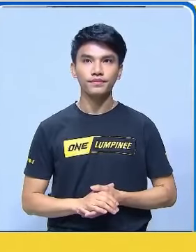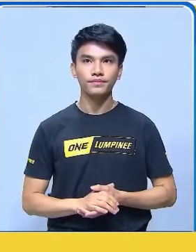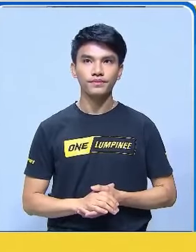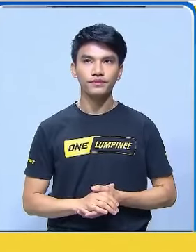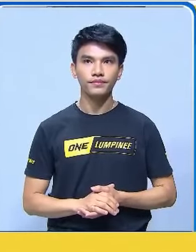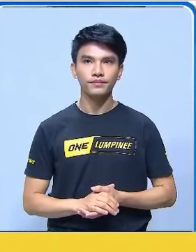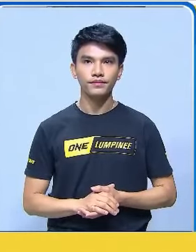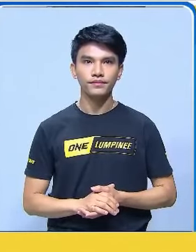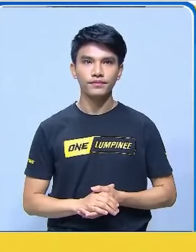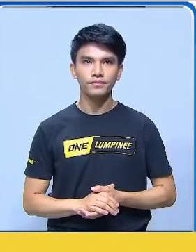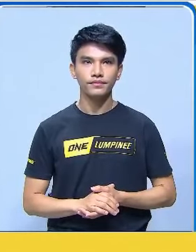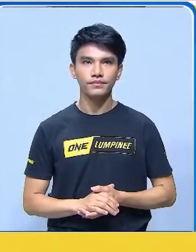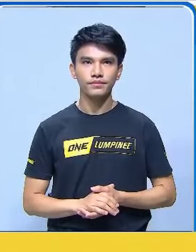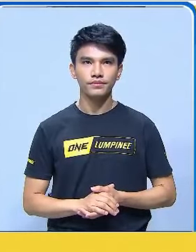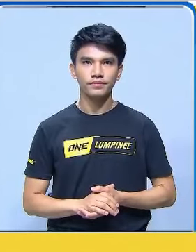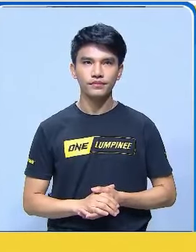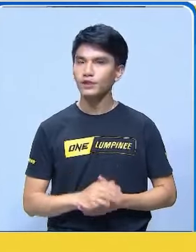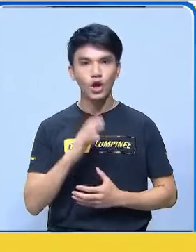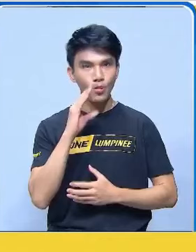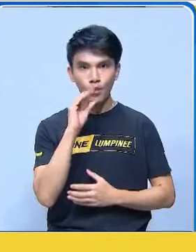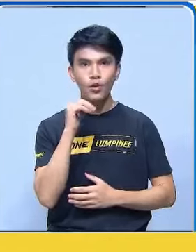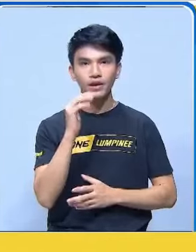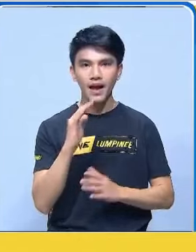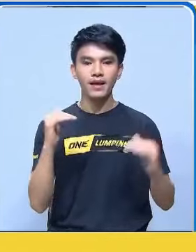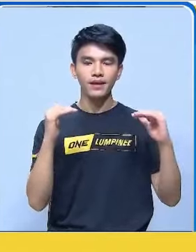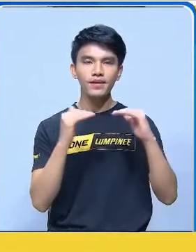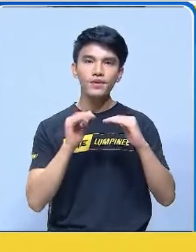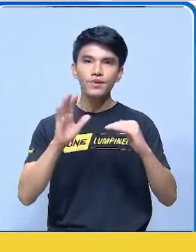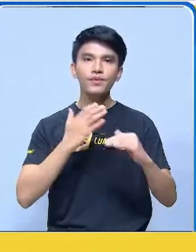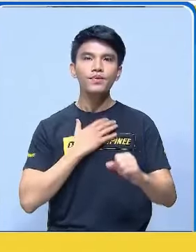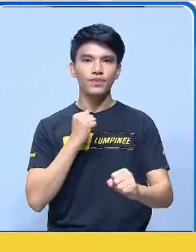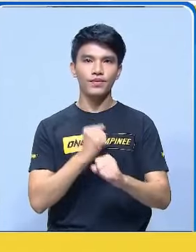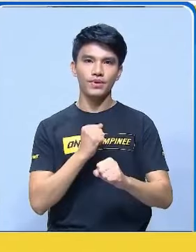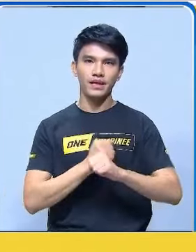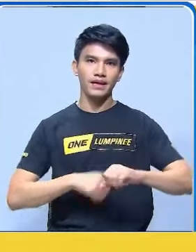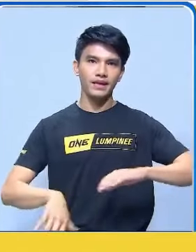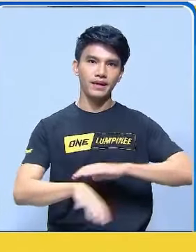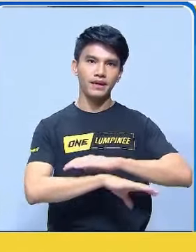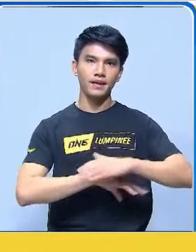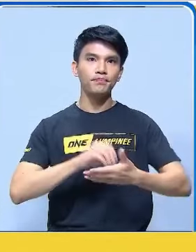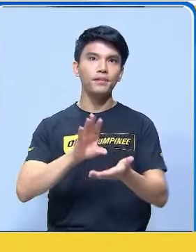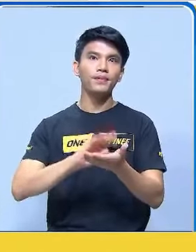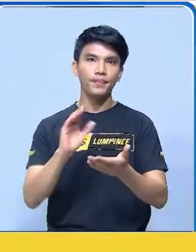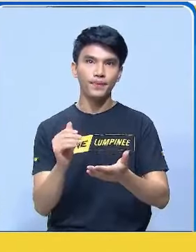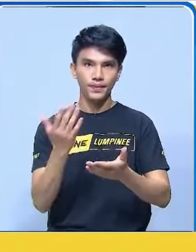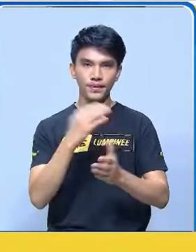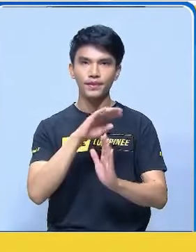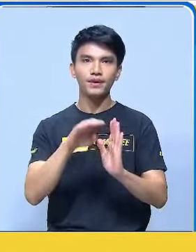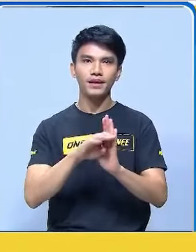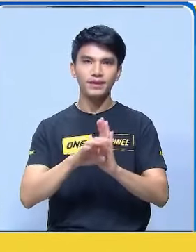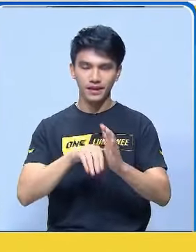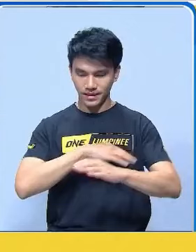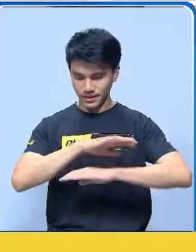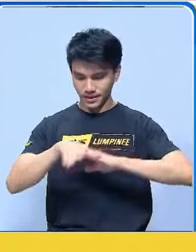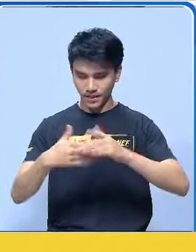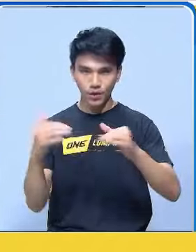เป็นสิ่งผู้หาจะให้การไงก็ได้แต่ว่าเรามีหน้าที่ที่ทำแล้วก็รวบรวมพยานหลักฐานหาข้อมูลให้ได้ให้ครบถ้วนสิ้นแ